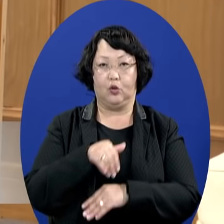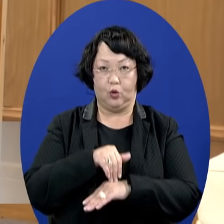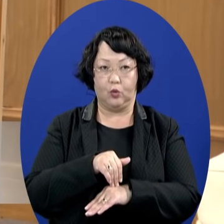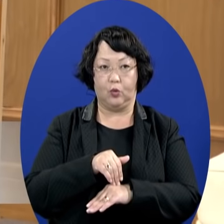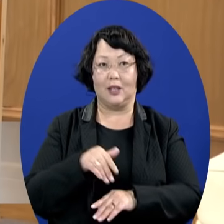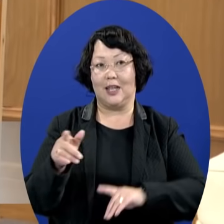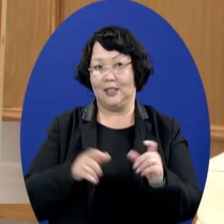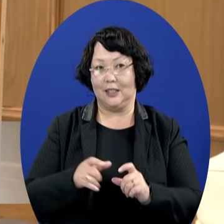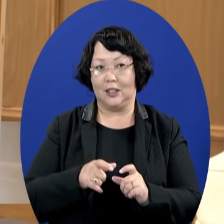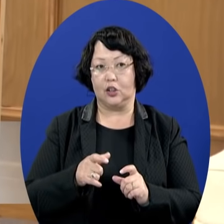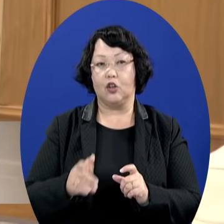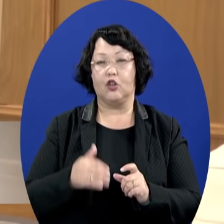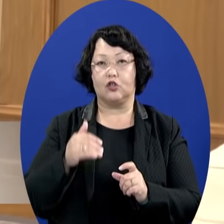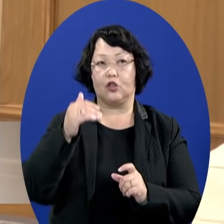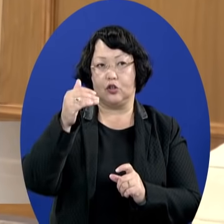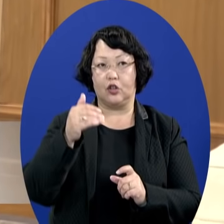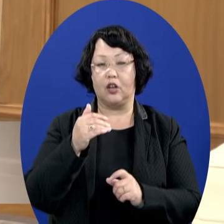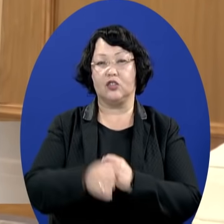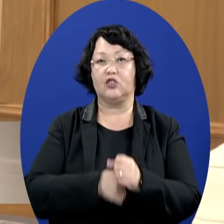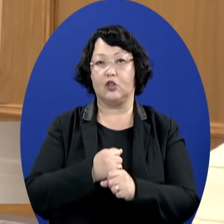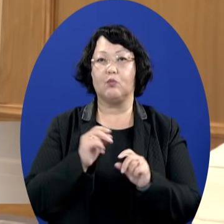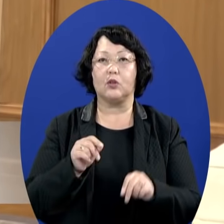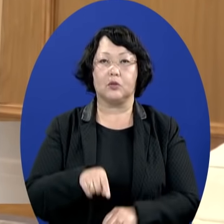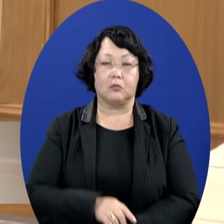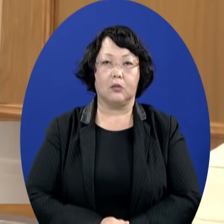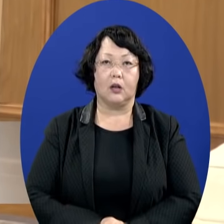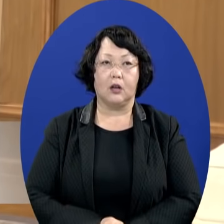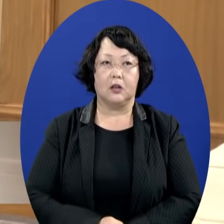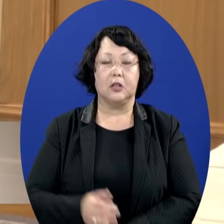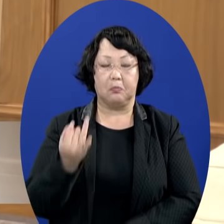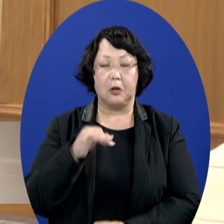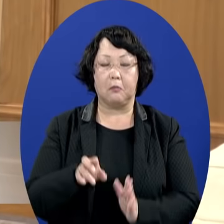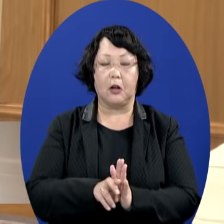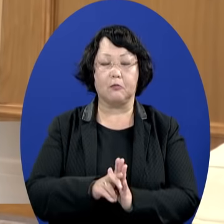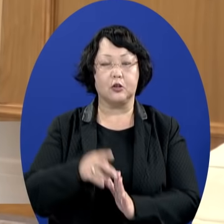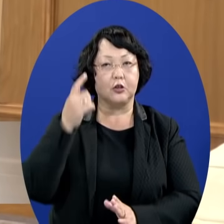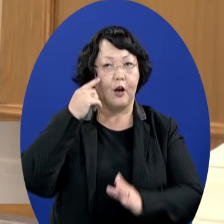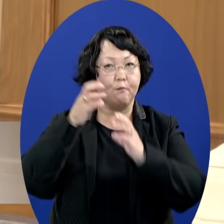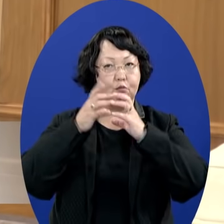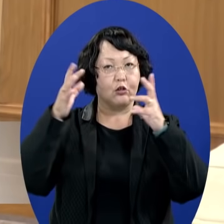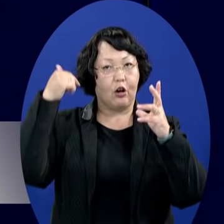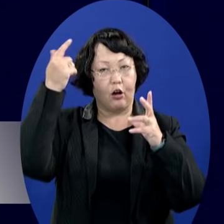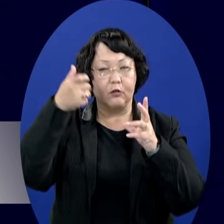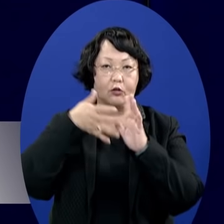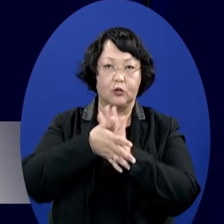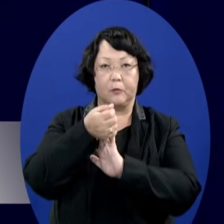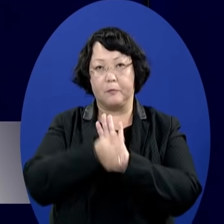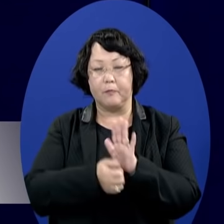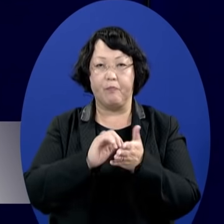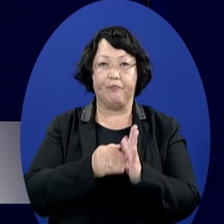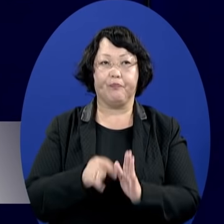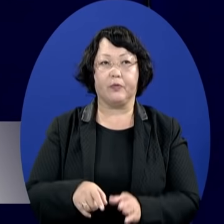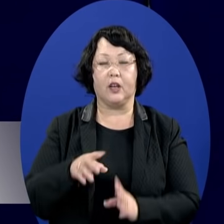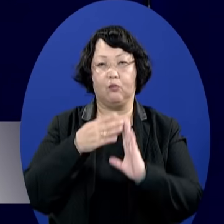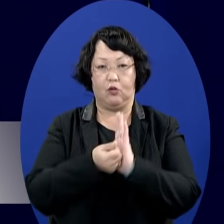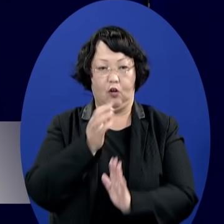эдийн засгийн өсөлттэй жил байна гэсэн. Ийм төсөлтөөр бид төсөв хийлээ. Өрхийн орлого буурч